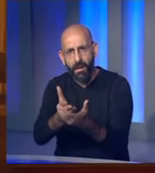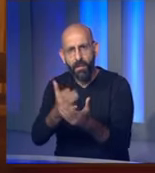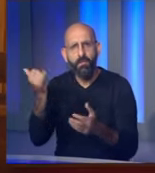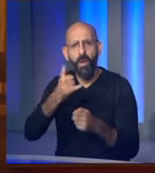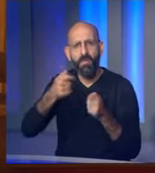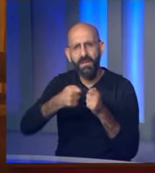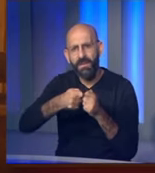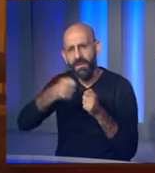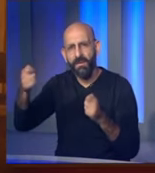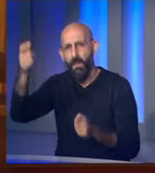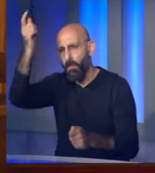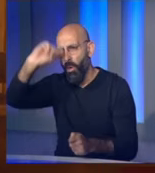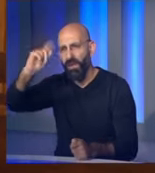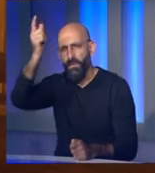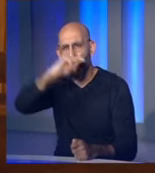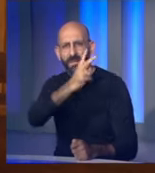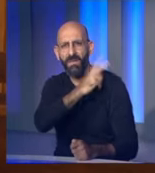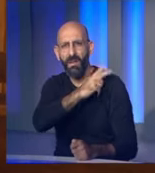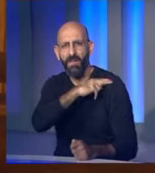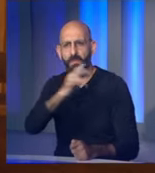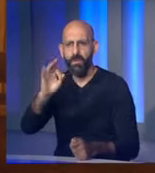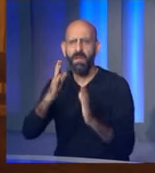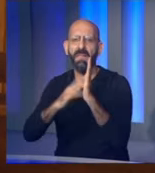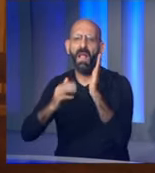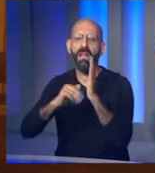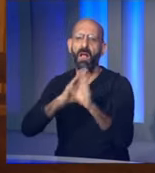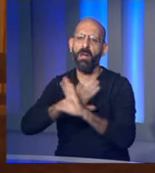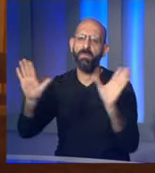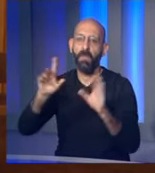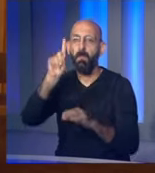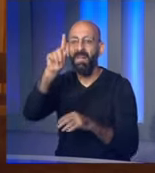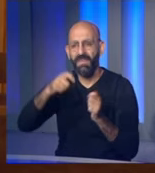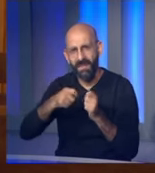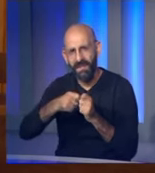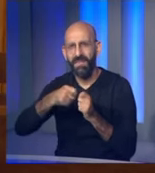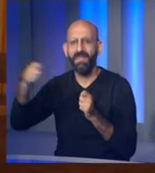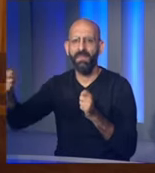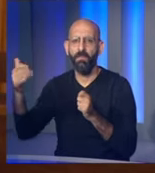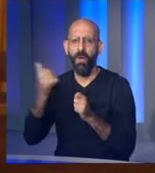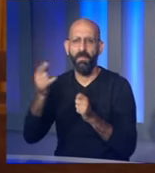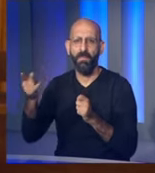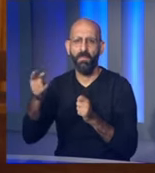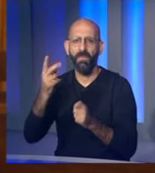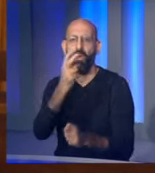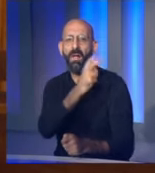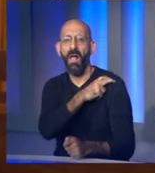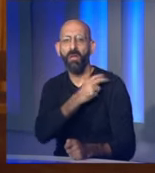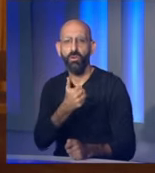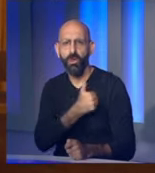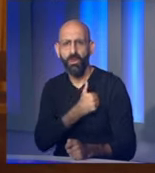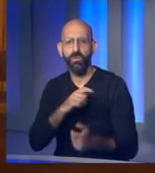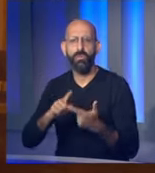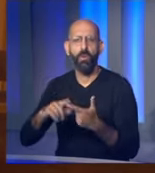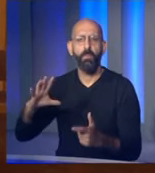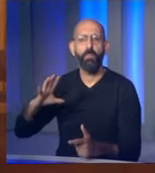لبنان الاقتراح الاول هو اقتراح التمديد لقاده الاجهزه الامنيه والعسكريه العسكريين منهم